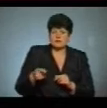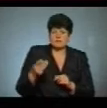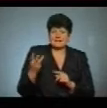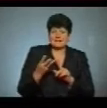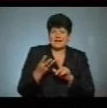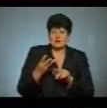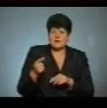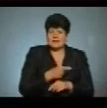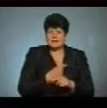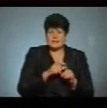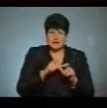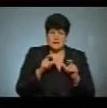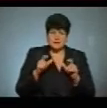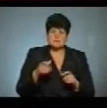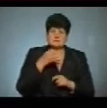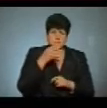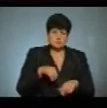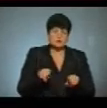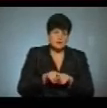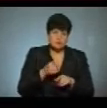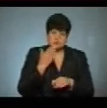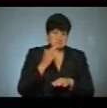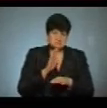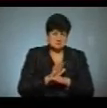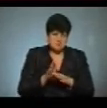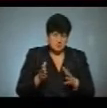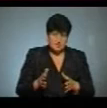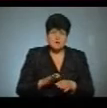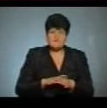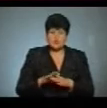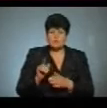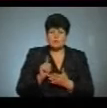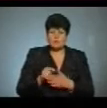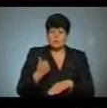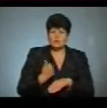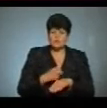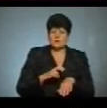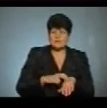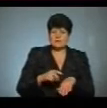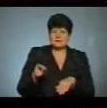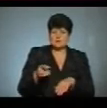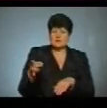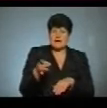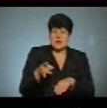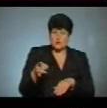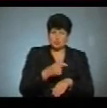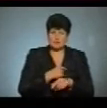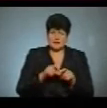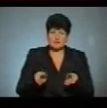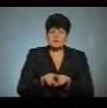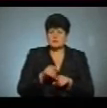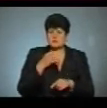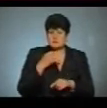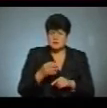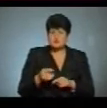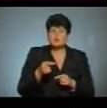третьої лікарні Юрій Лазарчук повідомив, що також немає наказу, і виконувач обов'язків головного лікаря Тернопільської районної лікарні також повідомив,